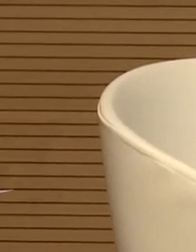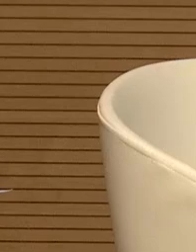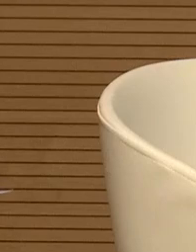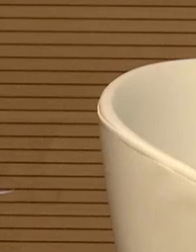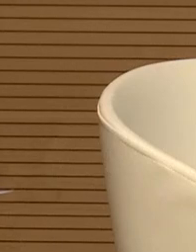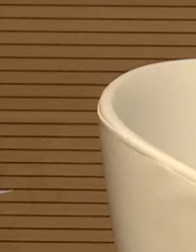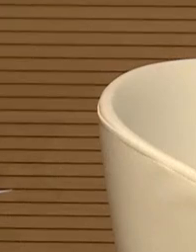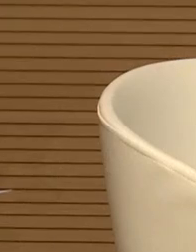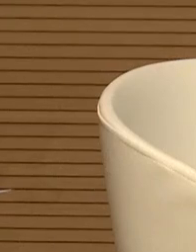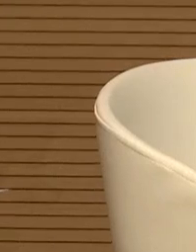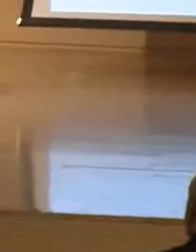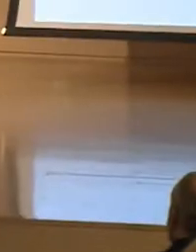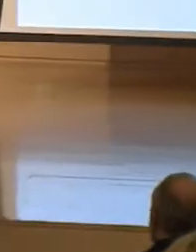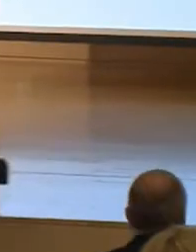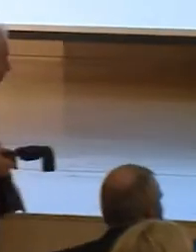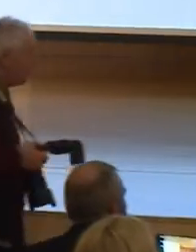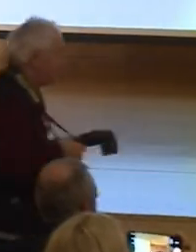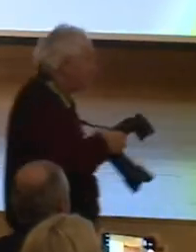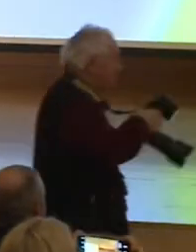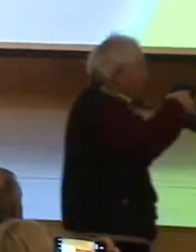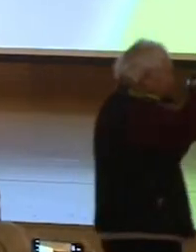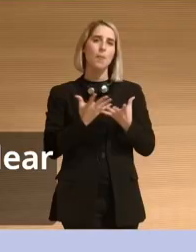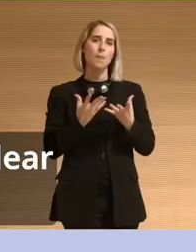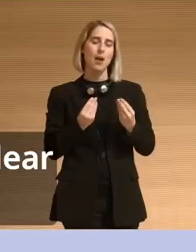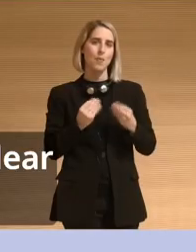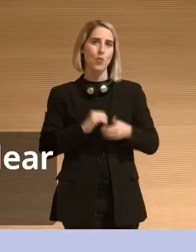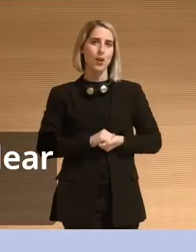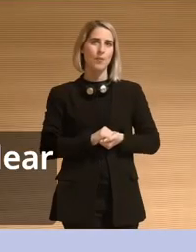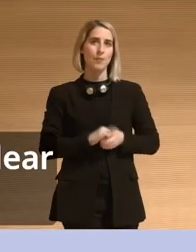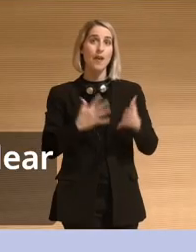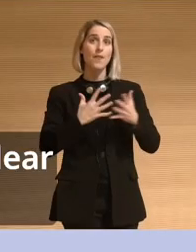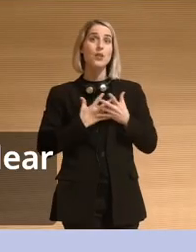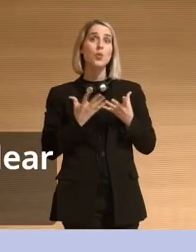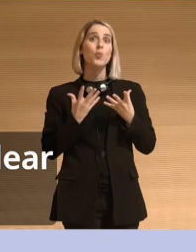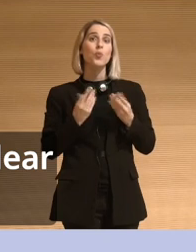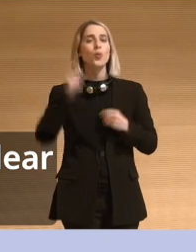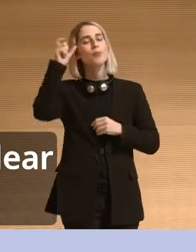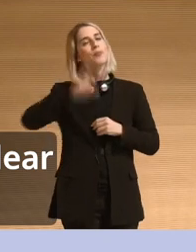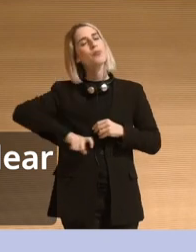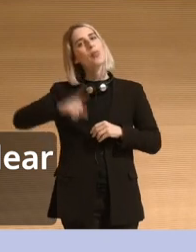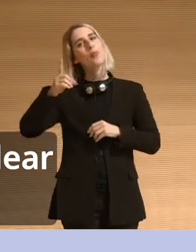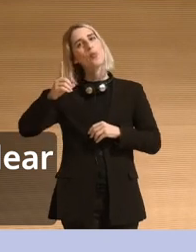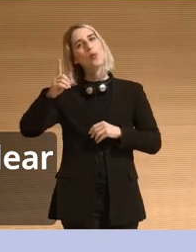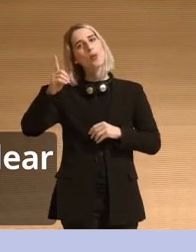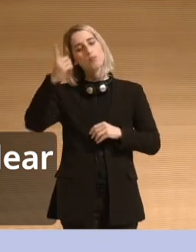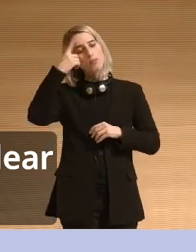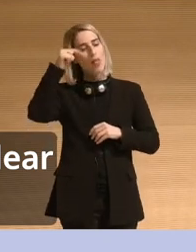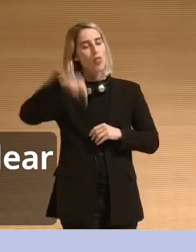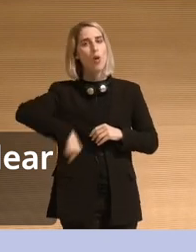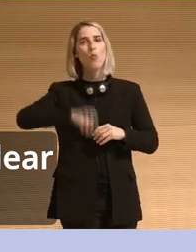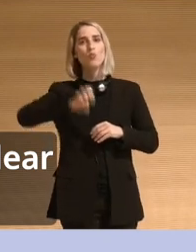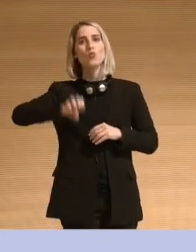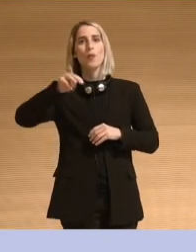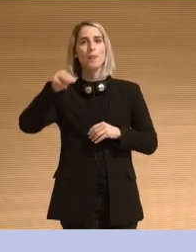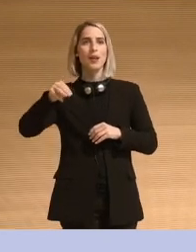Βρετανία. Κυρία Μούλιο, ο λόγος σε εσάς. Ευχαριστώ πάρα πολύ. Ευχαριστώ πολύ την κυρία Δαμοπούλου, βεβαίως το Μουσείο Μπενάκη, τους